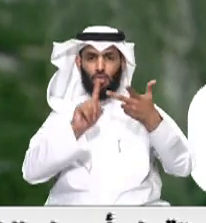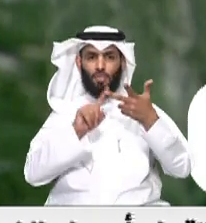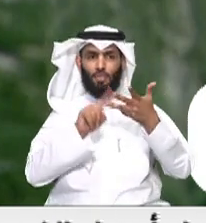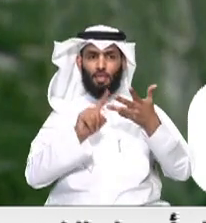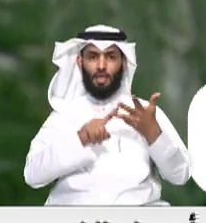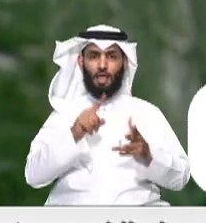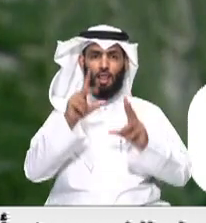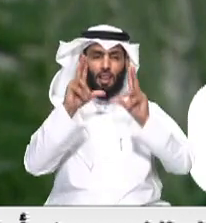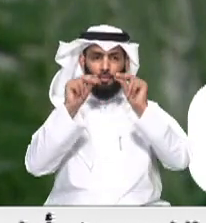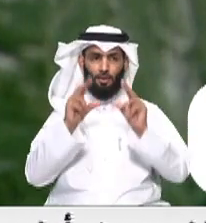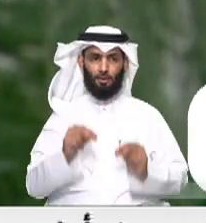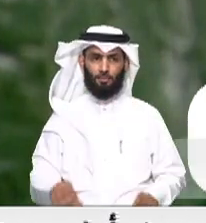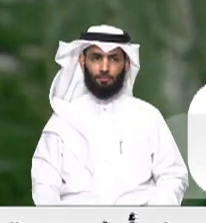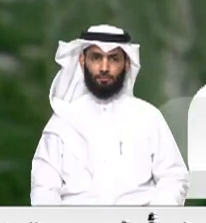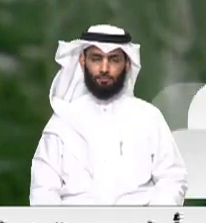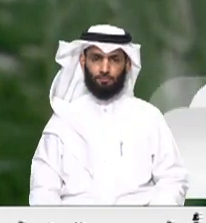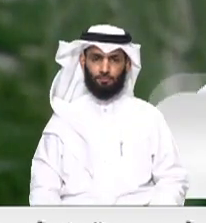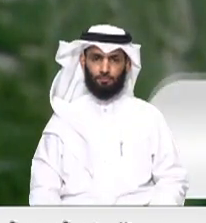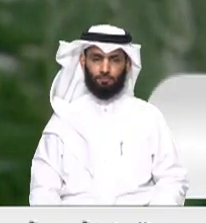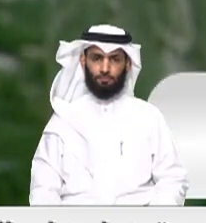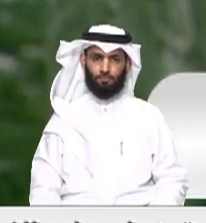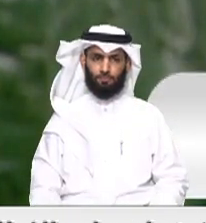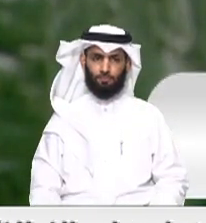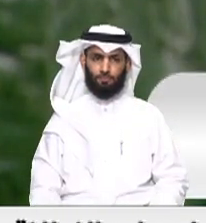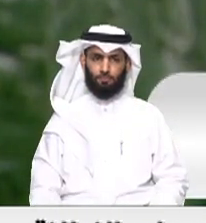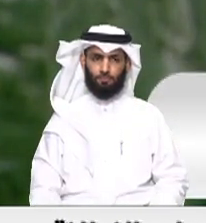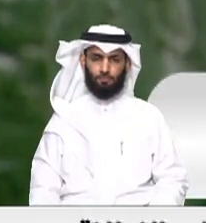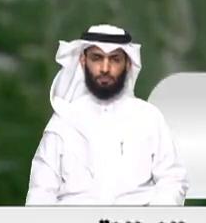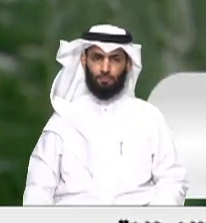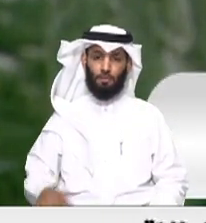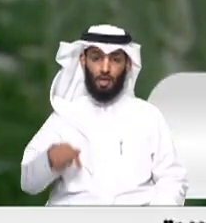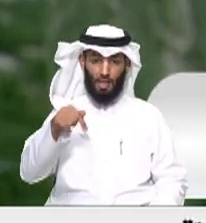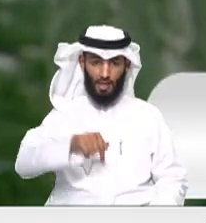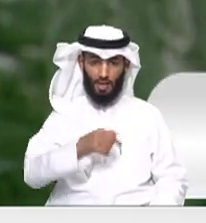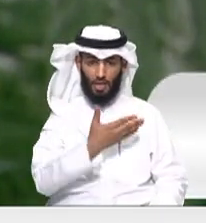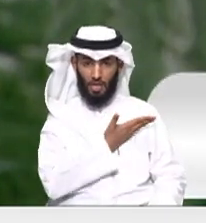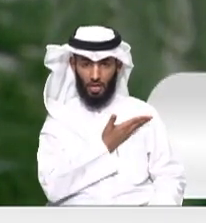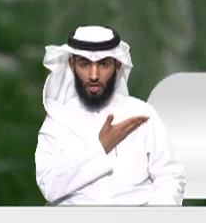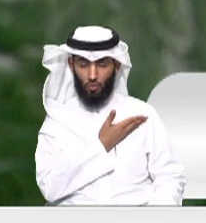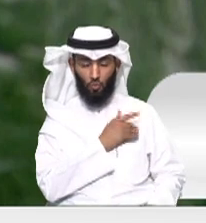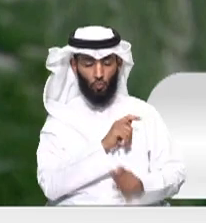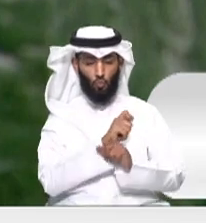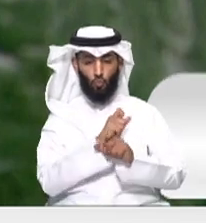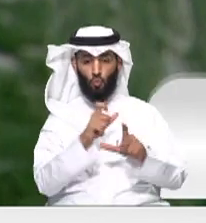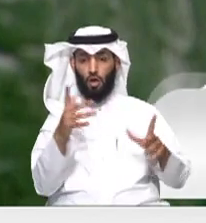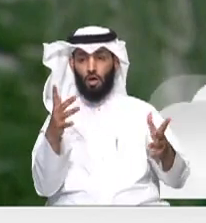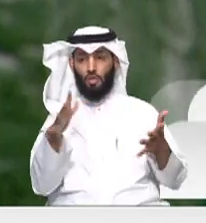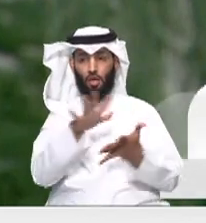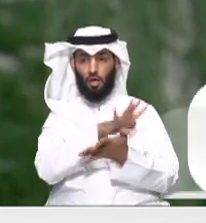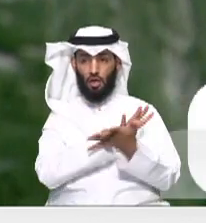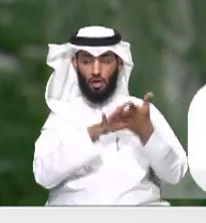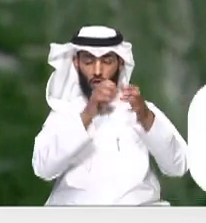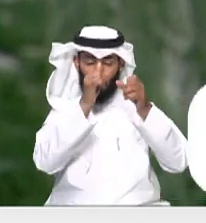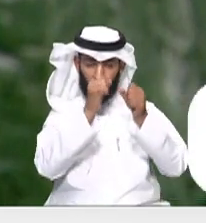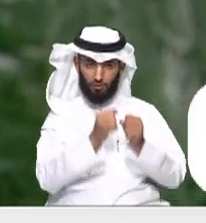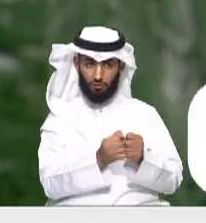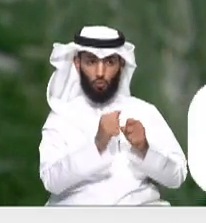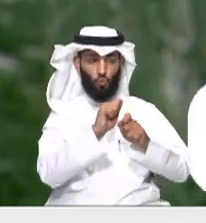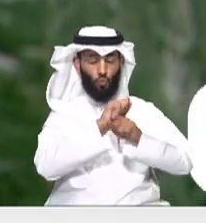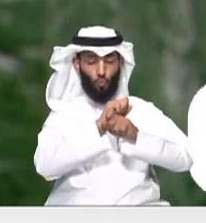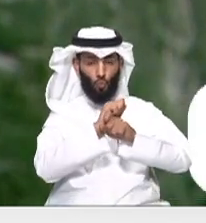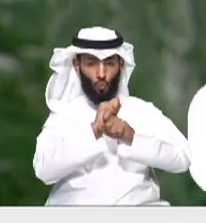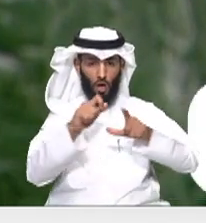is a non-stop nightmare. ما يحدث في غزة هو كابوس بلا نهاية يهدد بالإطاحة